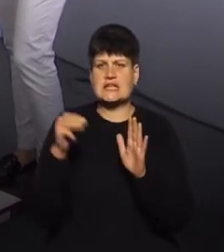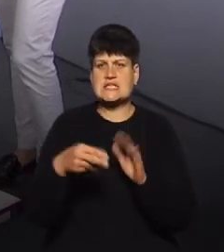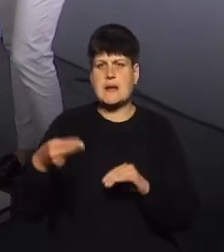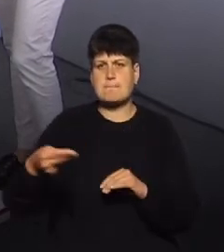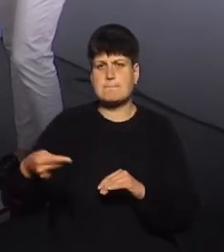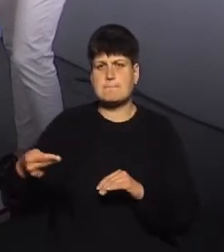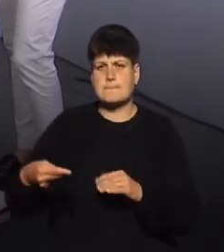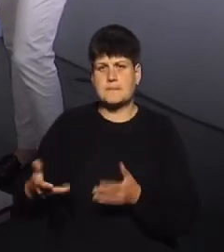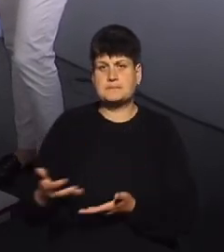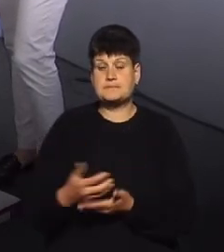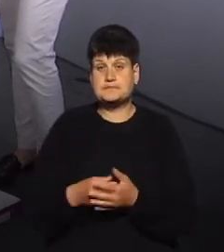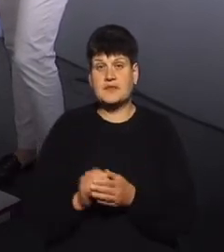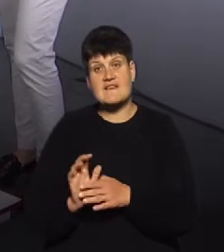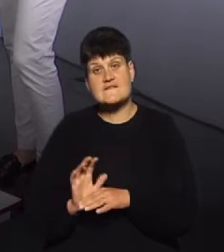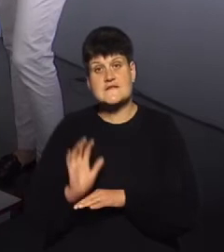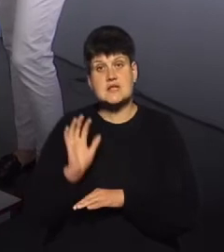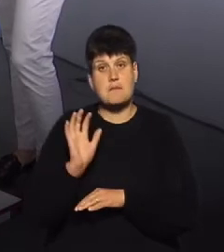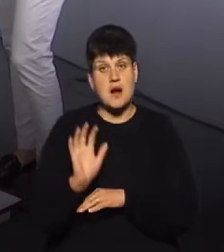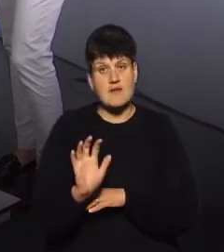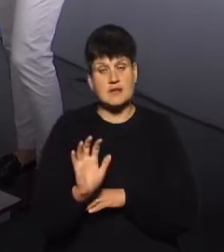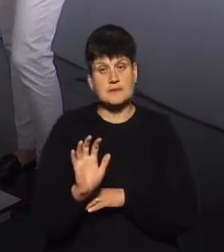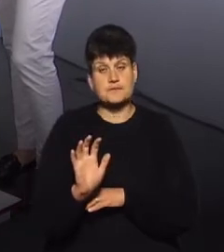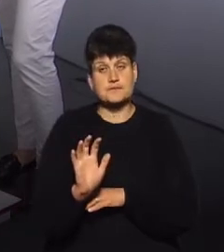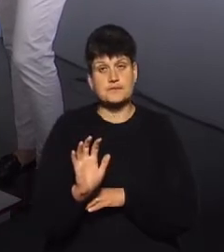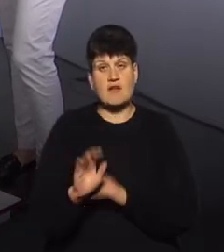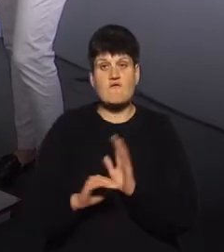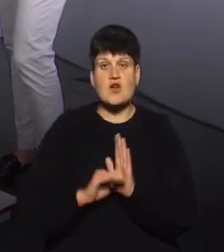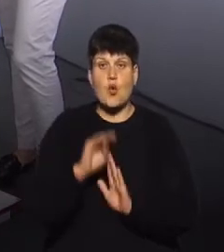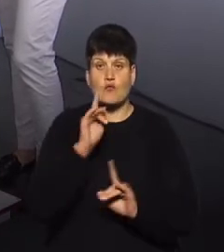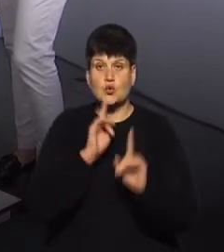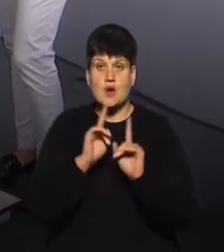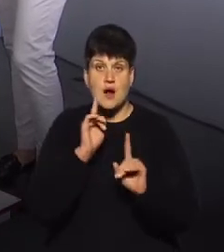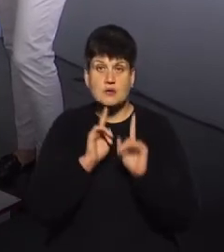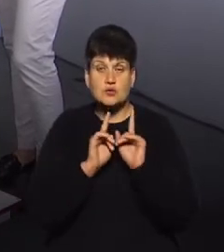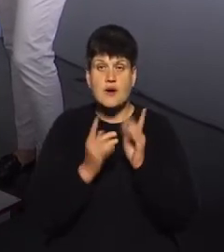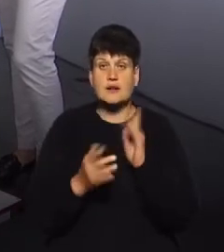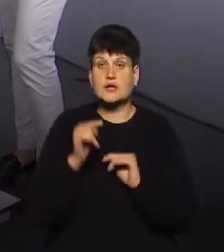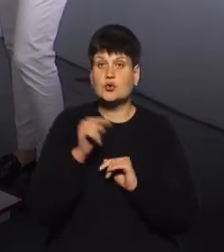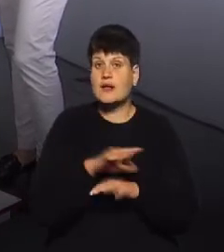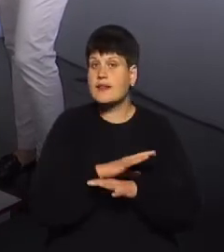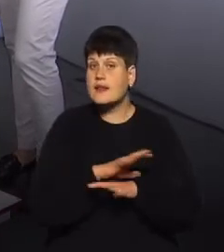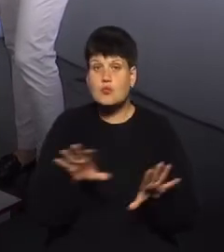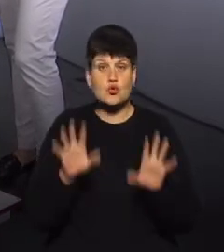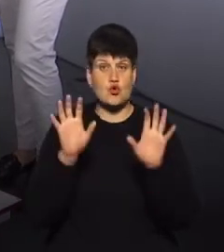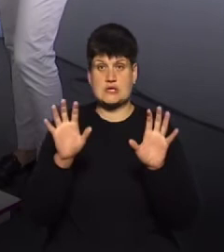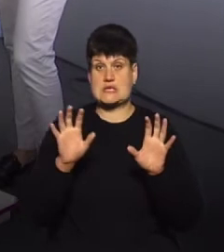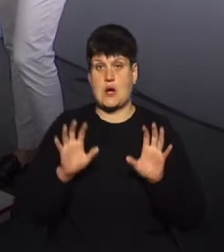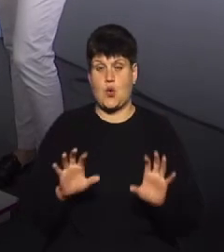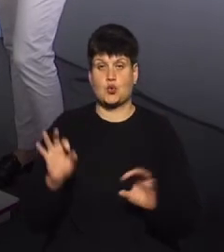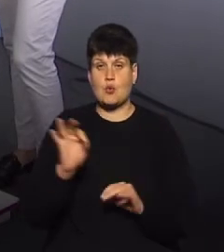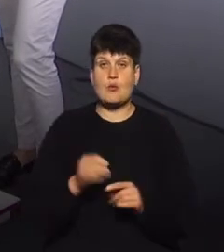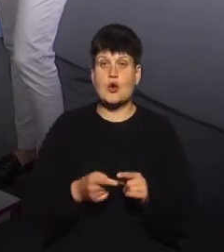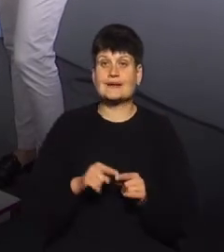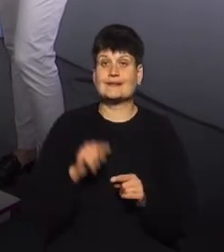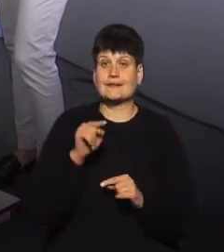І відправили ми, значить, до Верховної Ради. Але тоді не було закону про це,